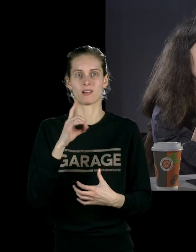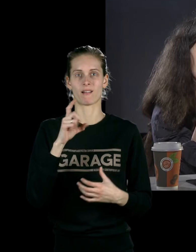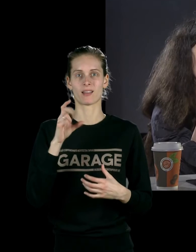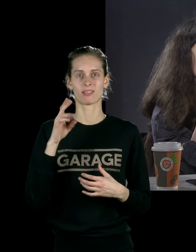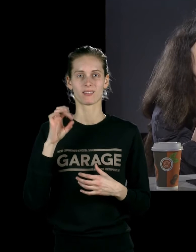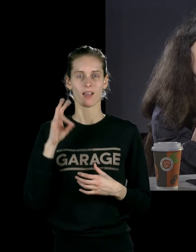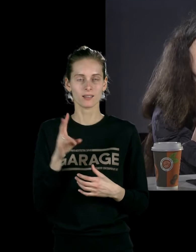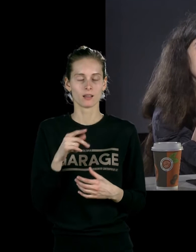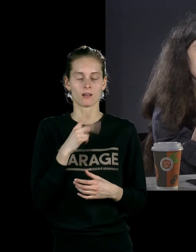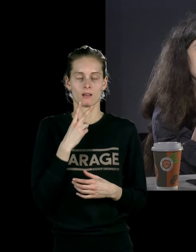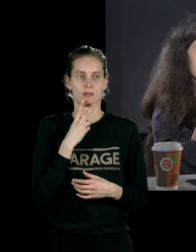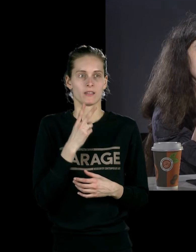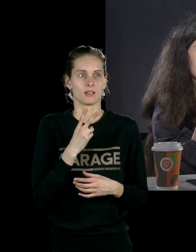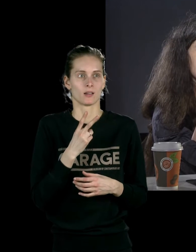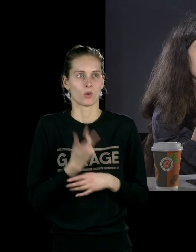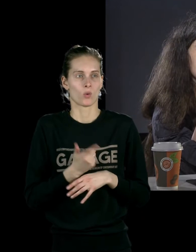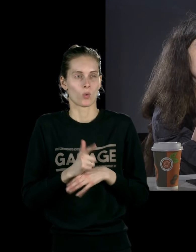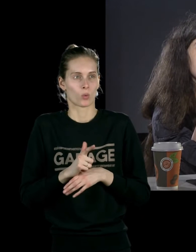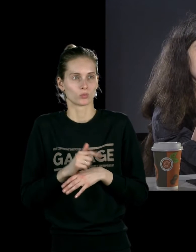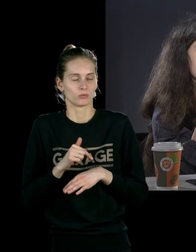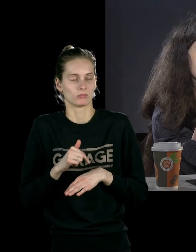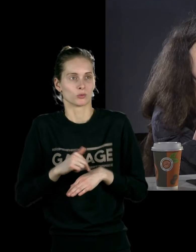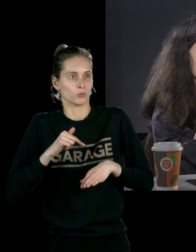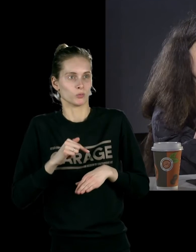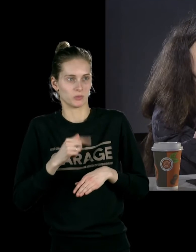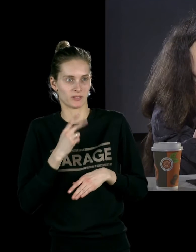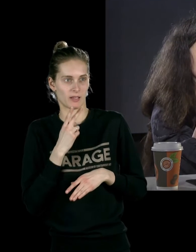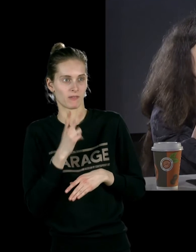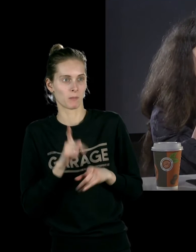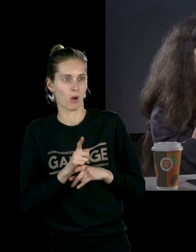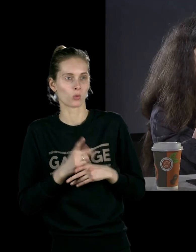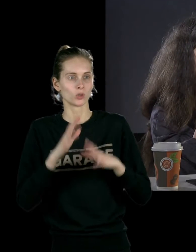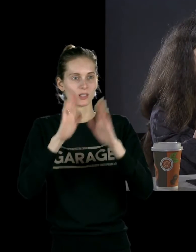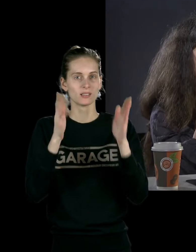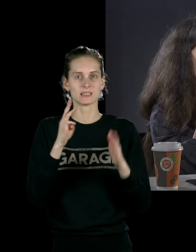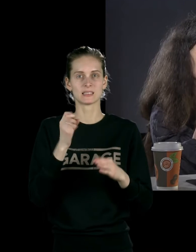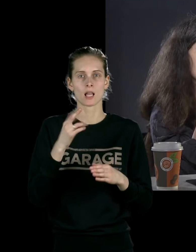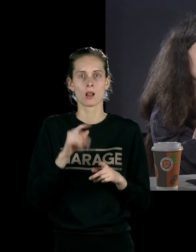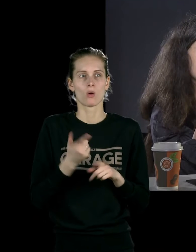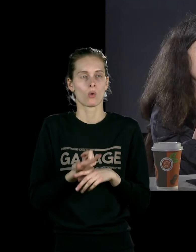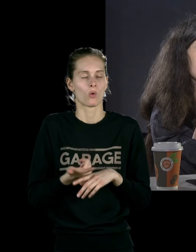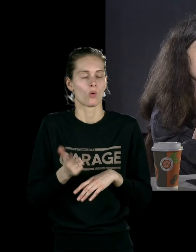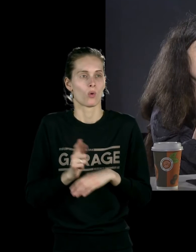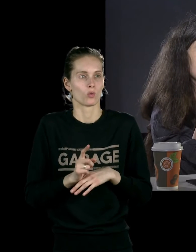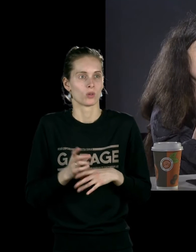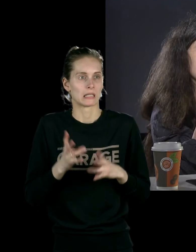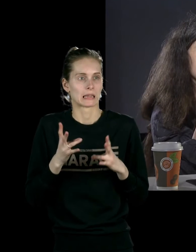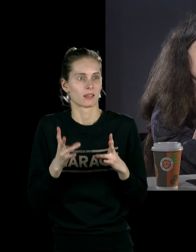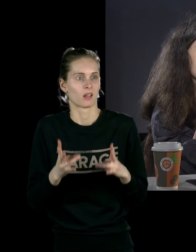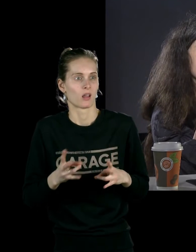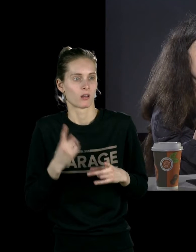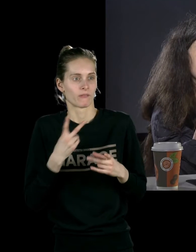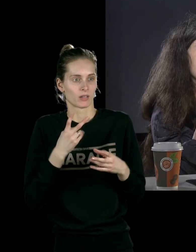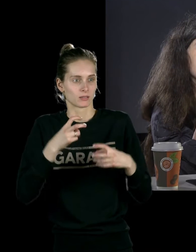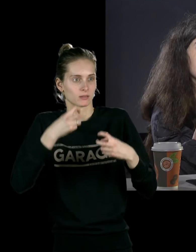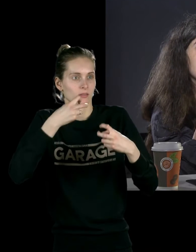знаком уязвимости человека, знаком хрупкости человеческого тела. Он в одном из интервью рассказывает, что